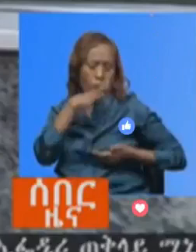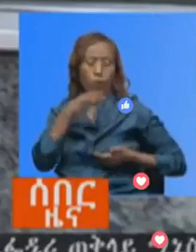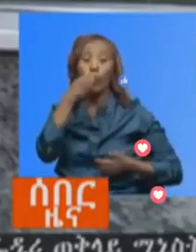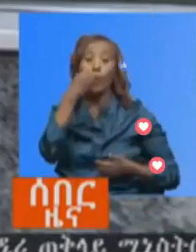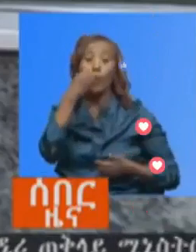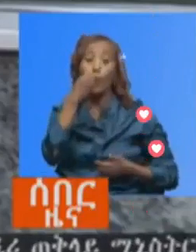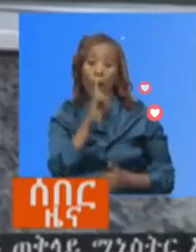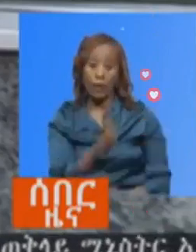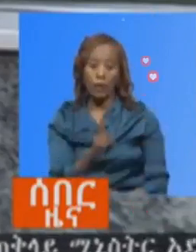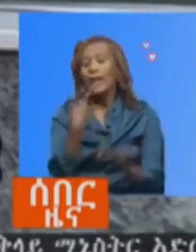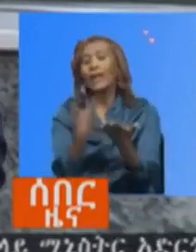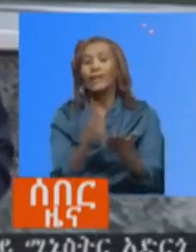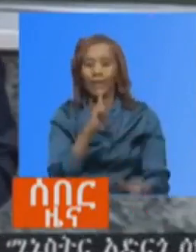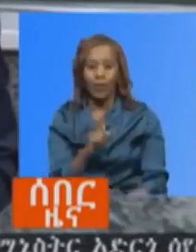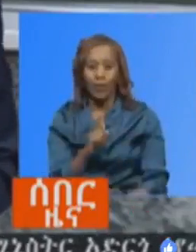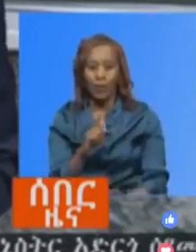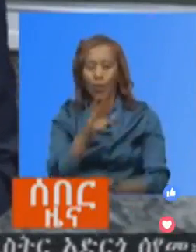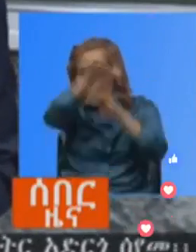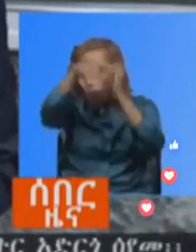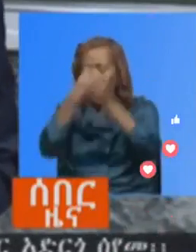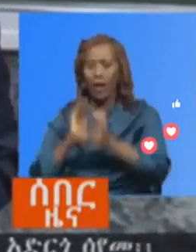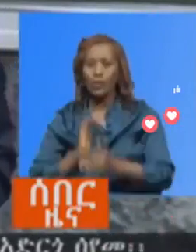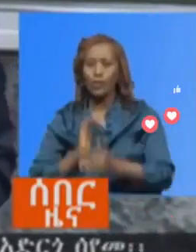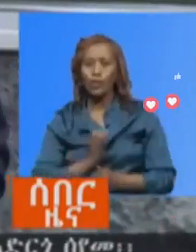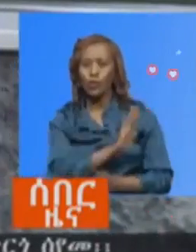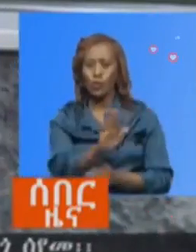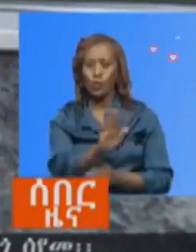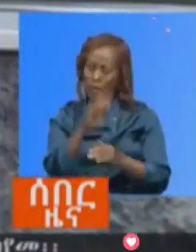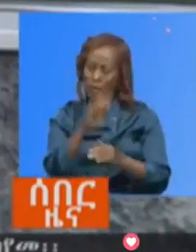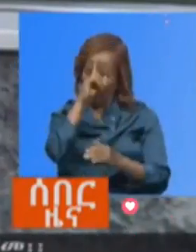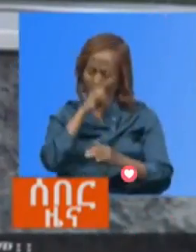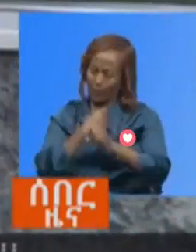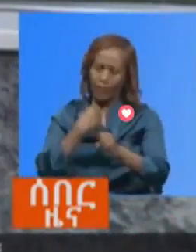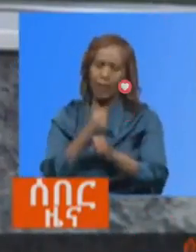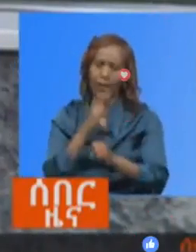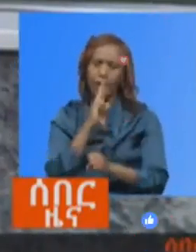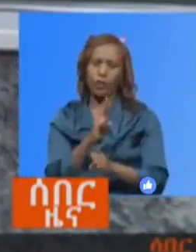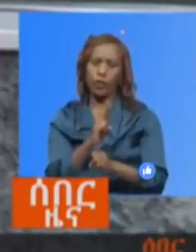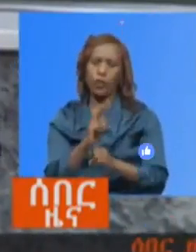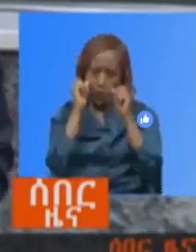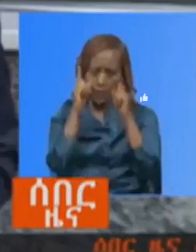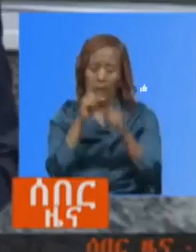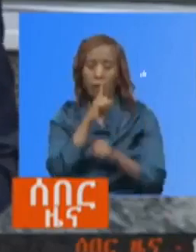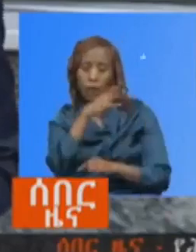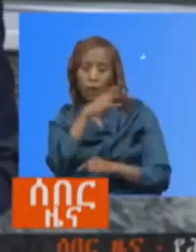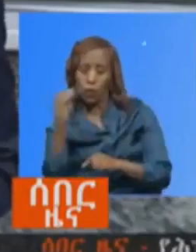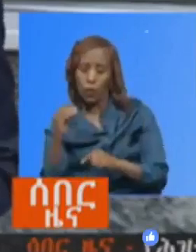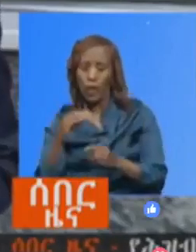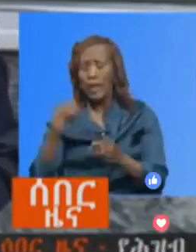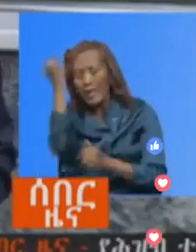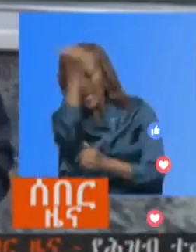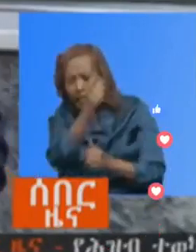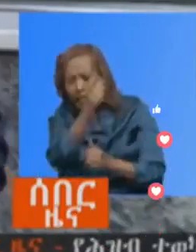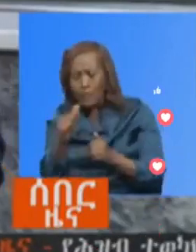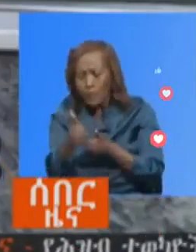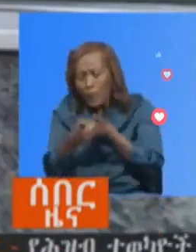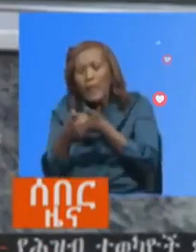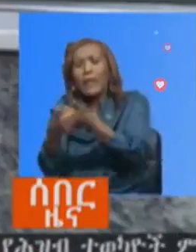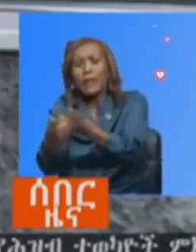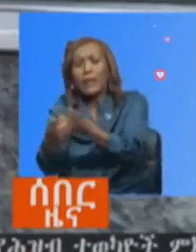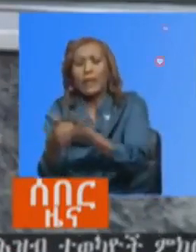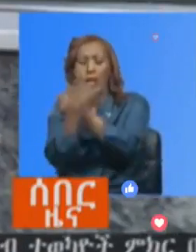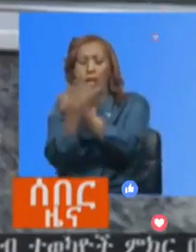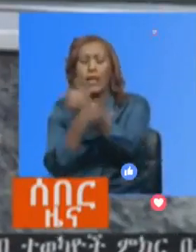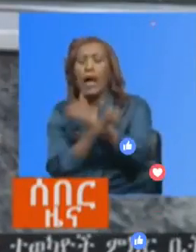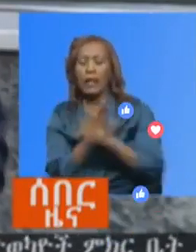የሚባለው ለዚህ ነው። ሁላችሁም በታታሪነታችሁ በልቀታችሁና የትም በሚከተላችሁ